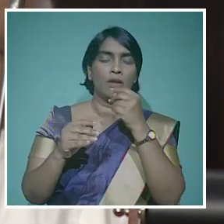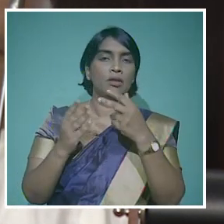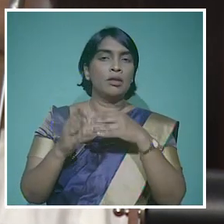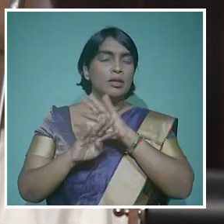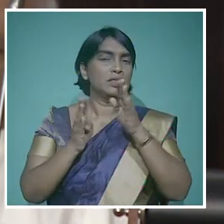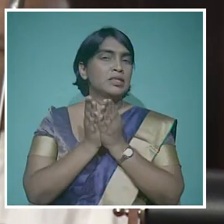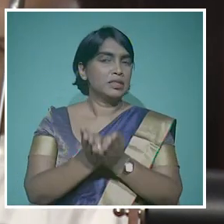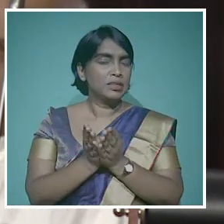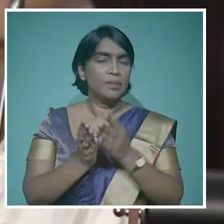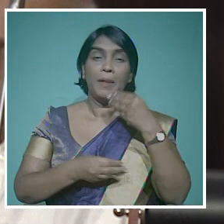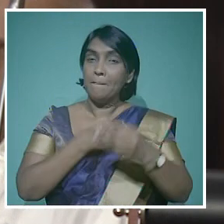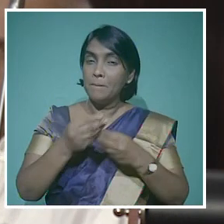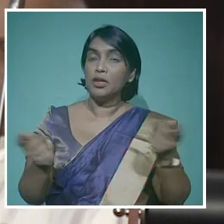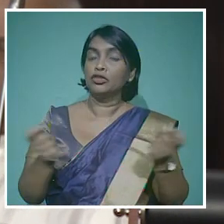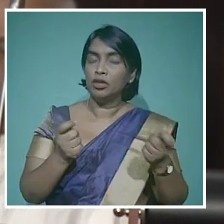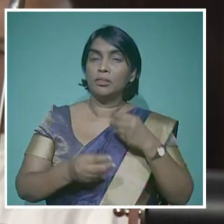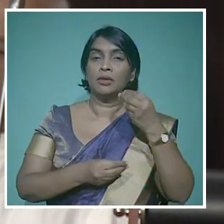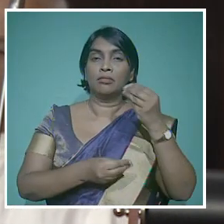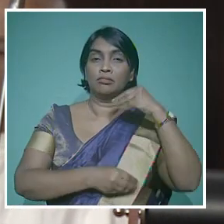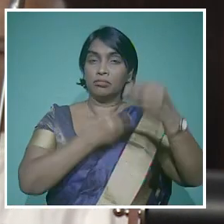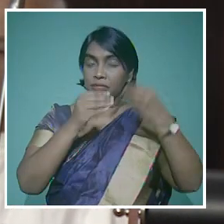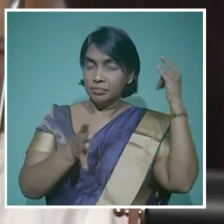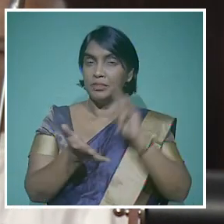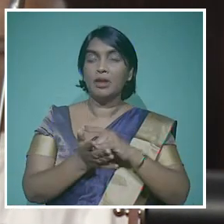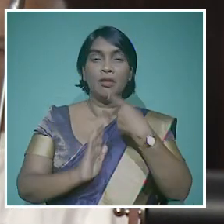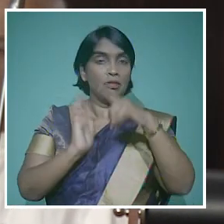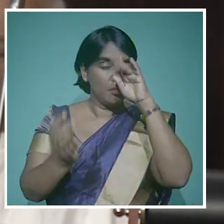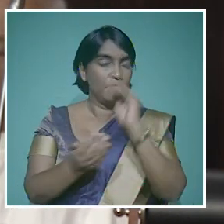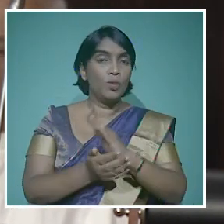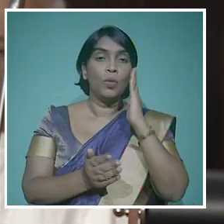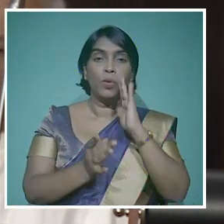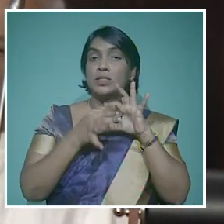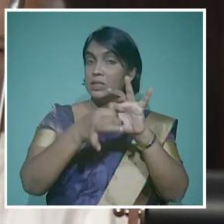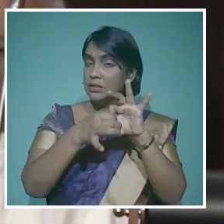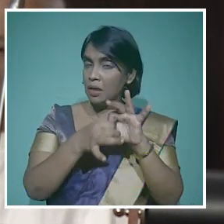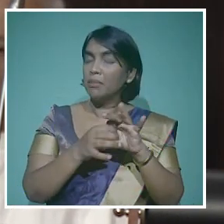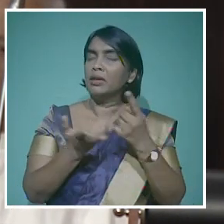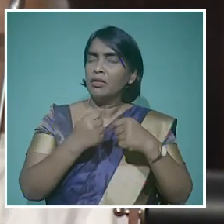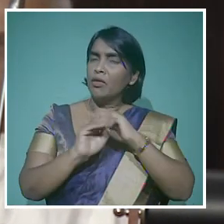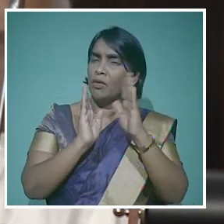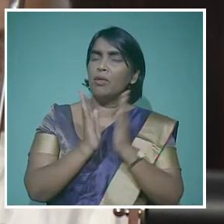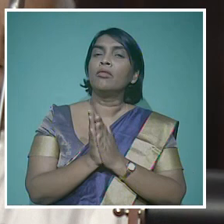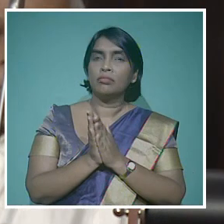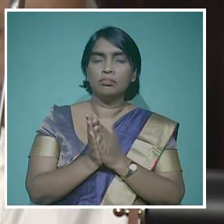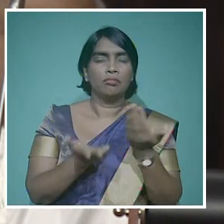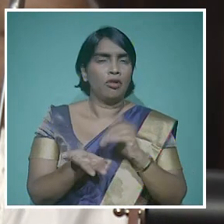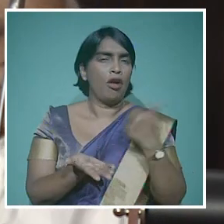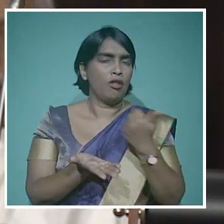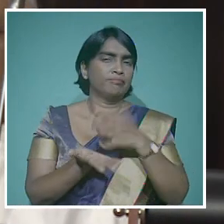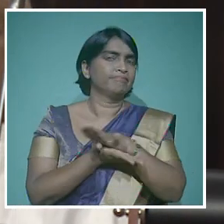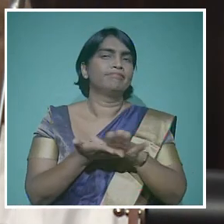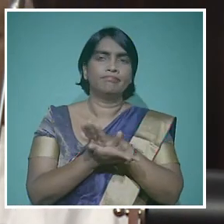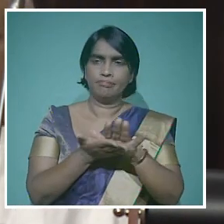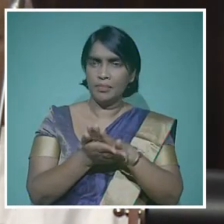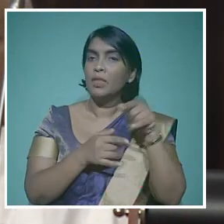සම්පත්, කර්මාන්ත වෙළඳා ආයෝජන, ජාතික ආරක්ෂාව, විදේශ සම්පදා ආදී සියලු නවීකරණයන්ට ලක් කළ යුතු වෙනවා.